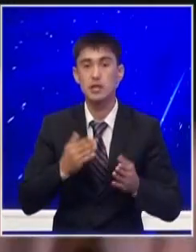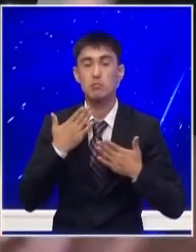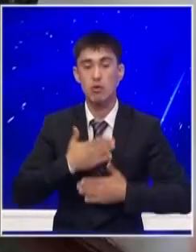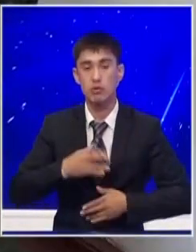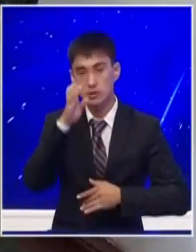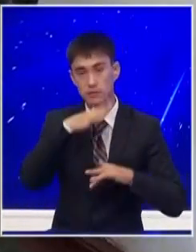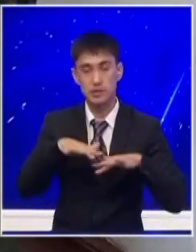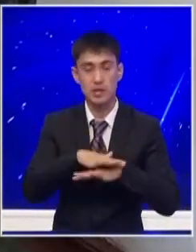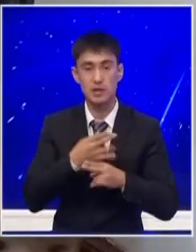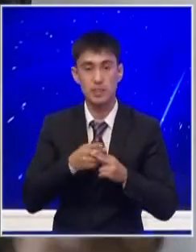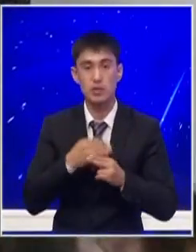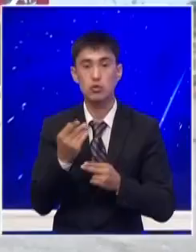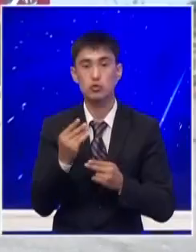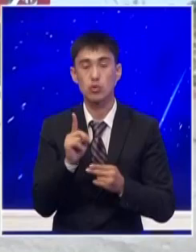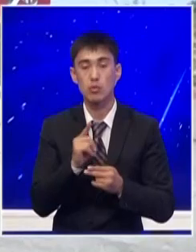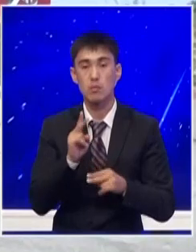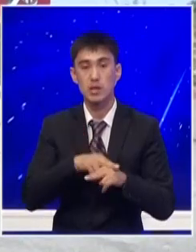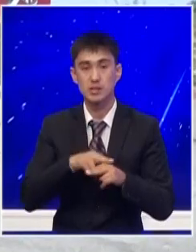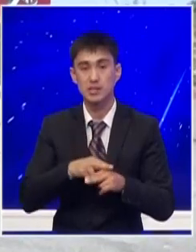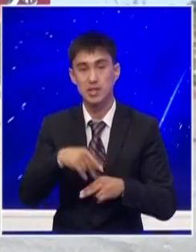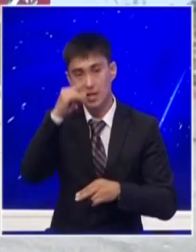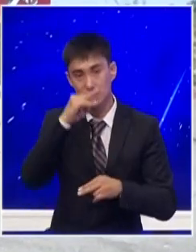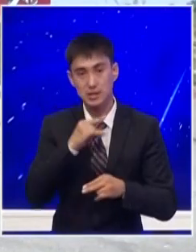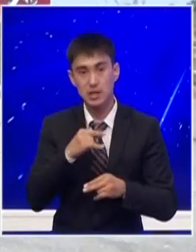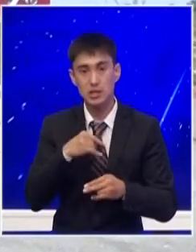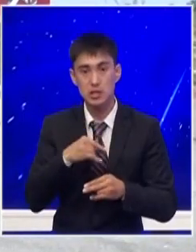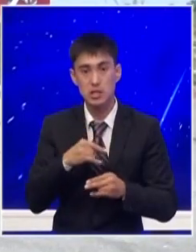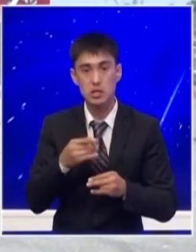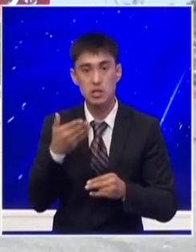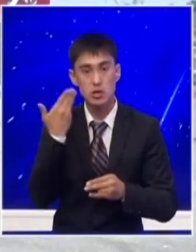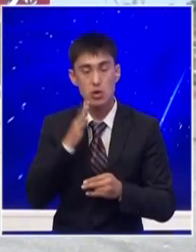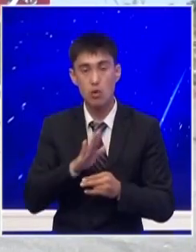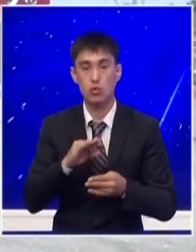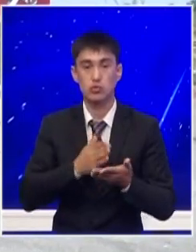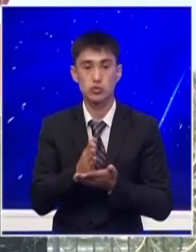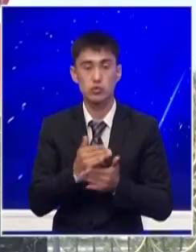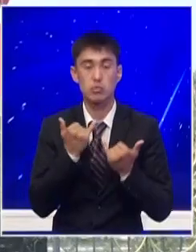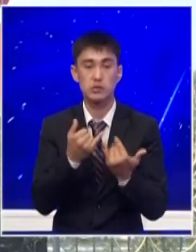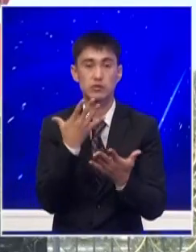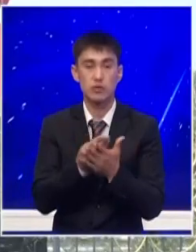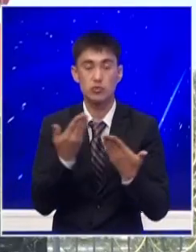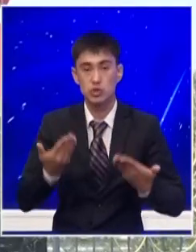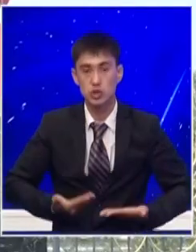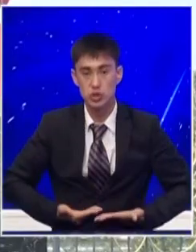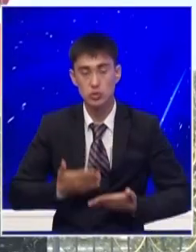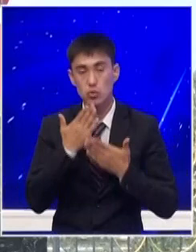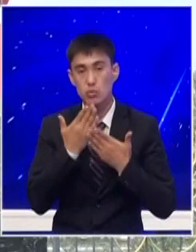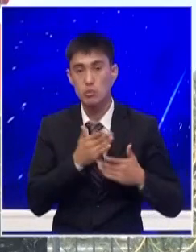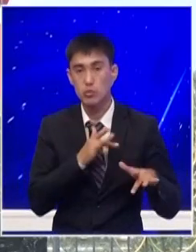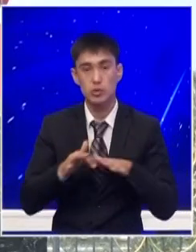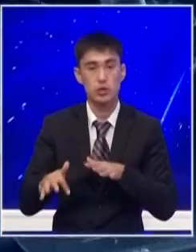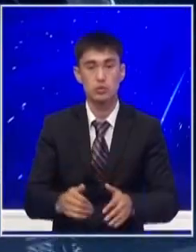спокойствие в стране – это то, ради чего полицейские Казахстана несут нелегкую легкую службу, посвятив своей жизни любимому